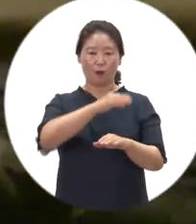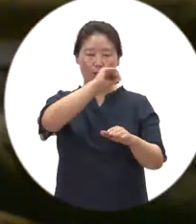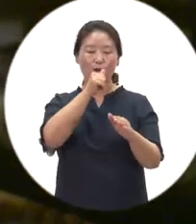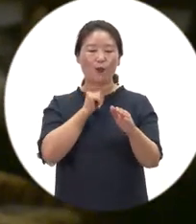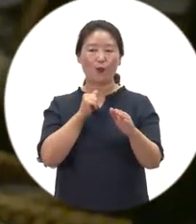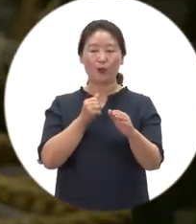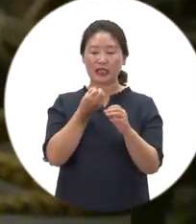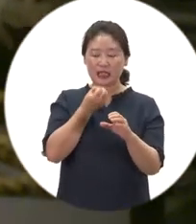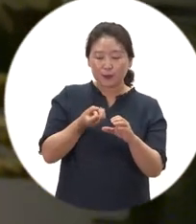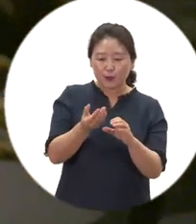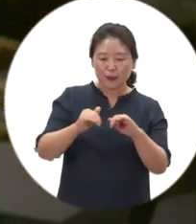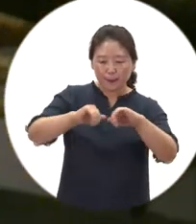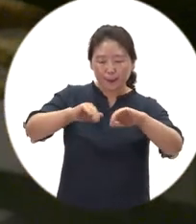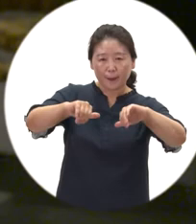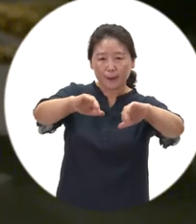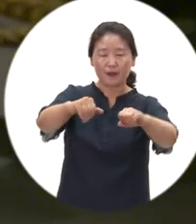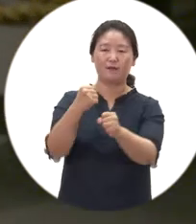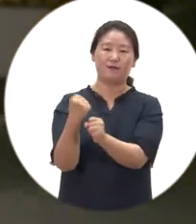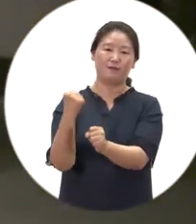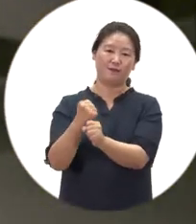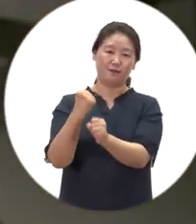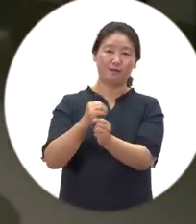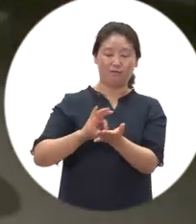등의 씨를 뿌리기 위한 고를 타는 데 쓰는